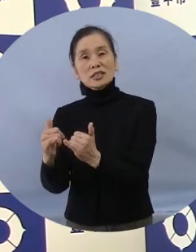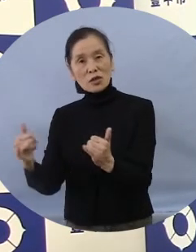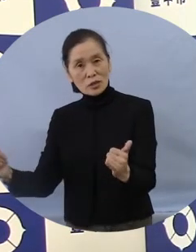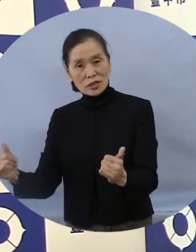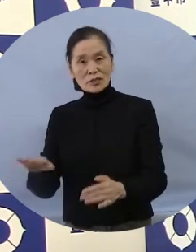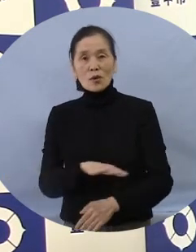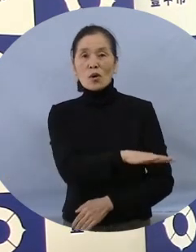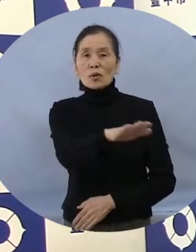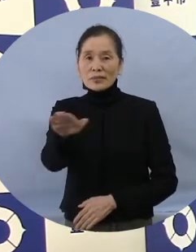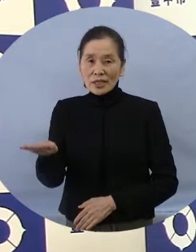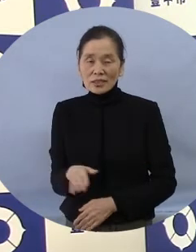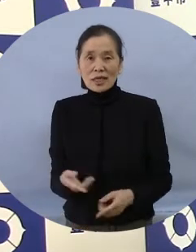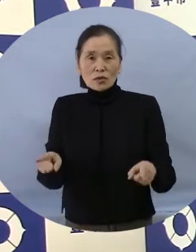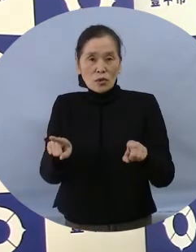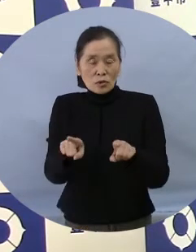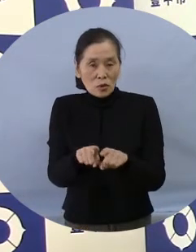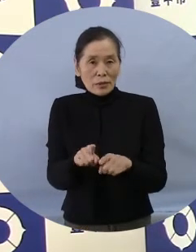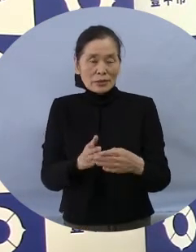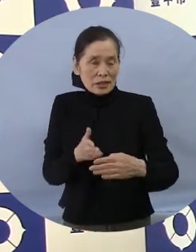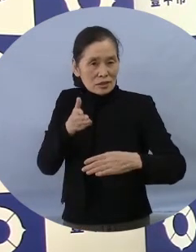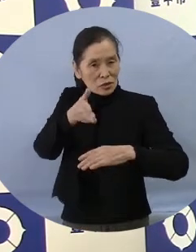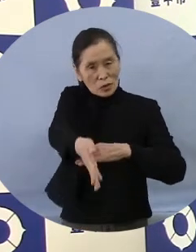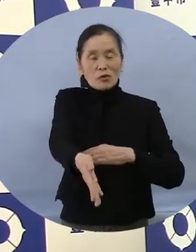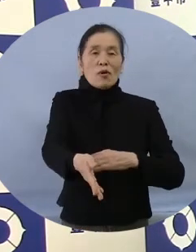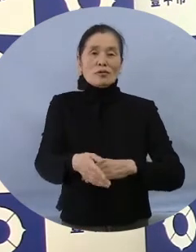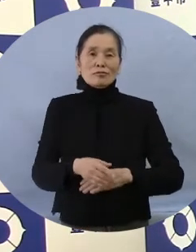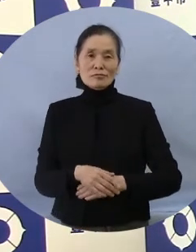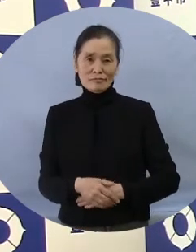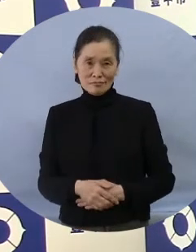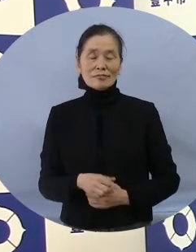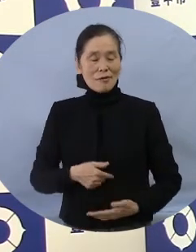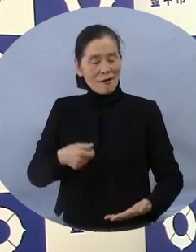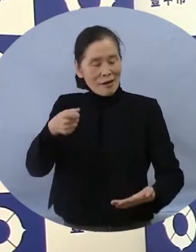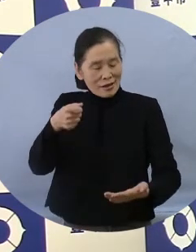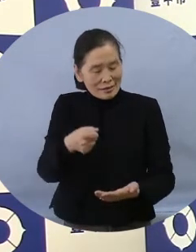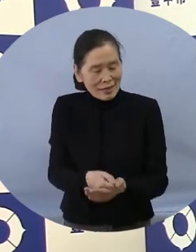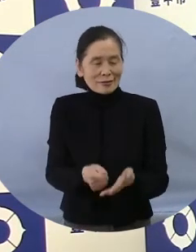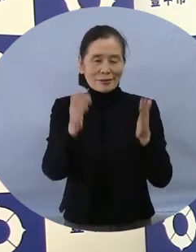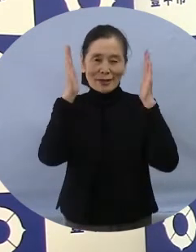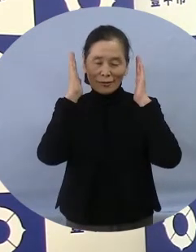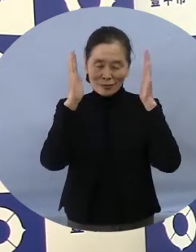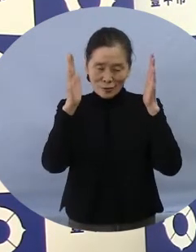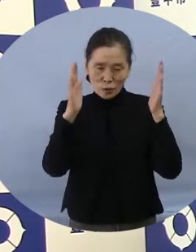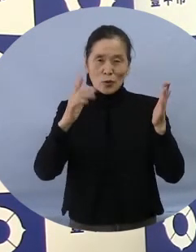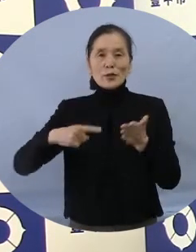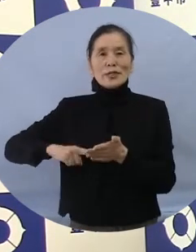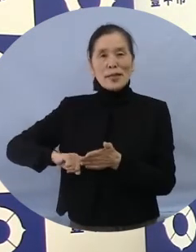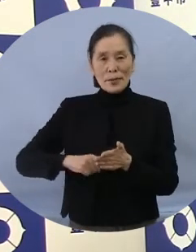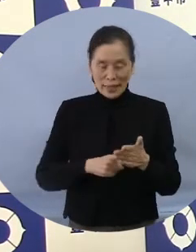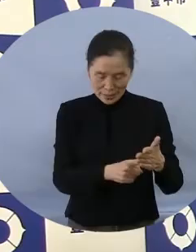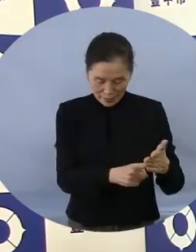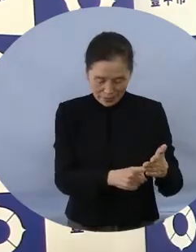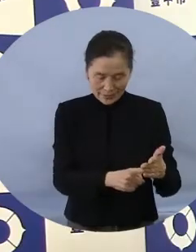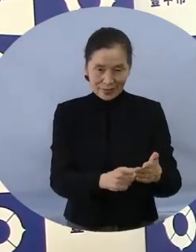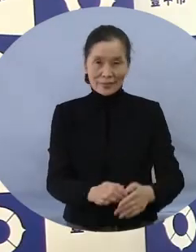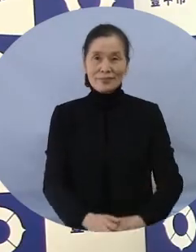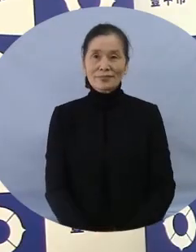乗り越えていく、この強い決意を持って臨んでまいりたいと思います。